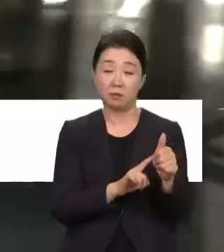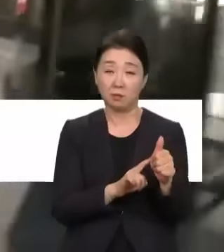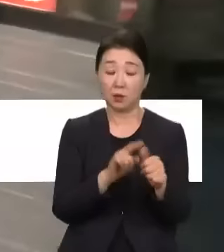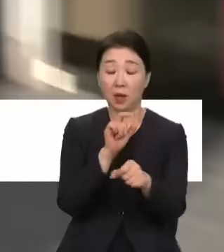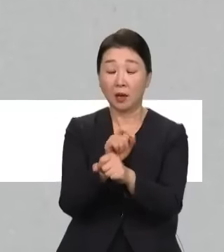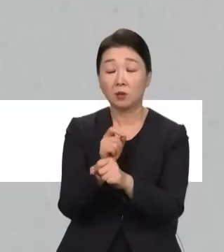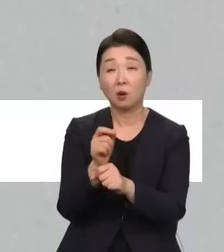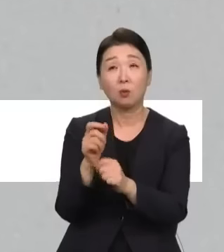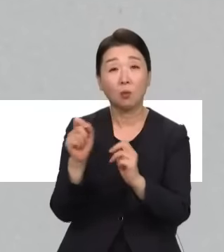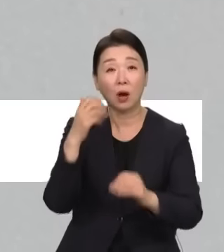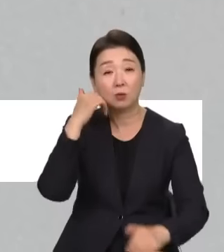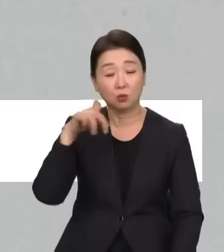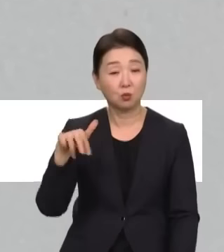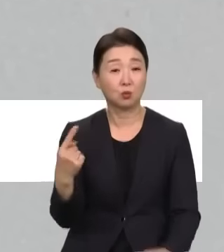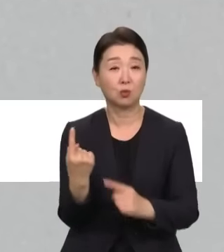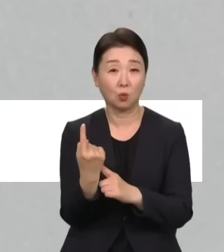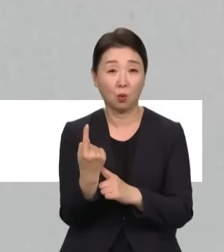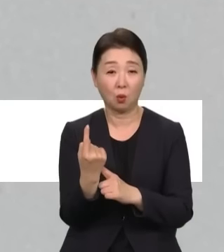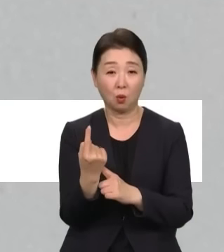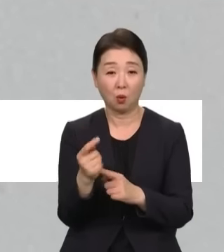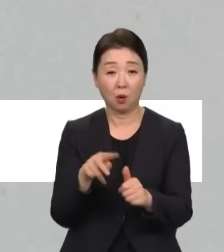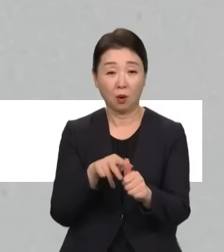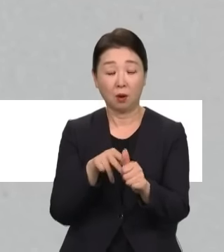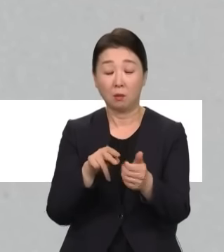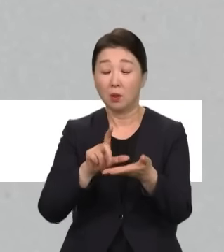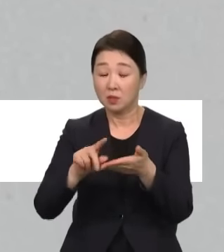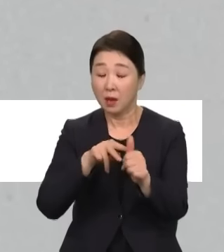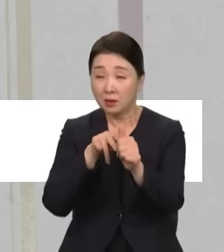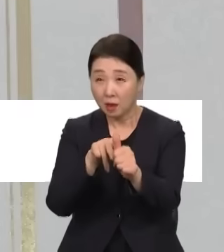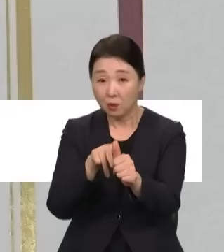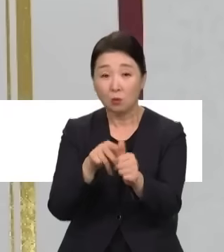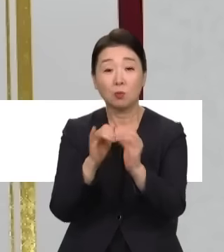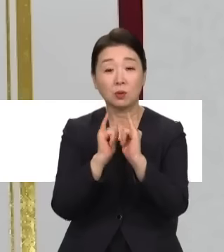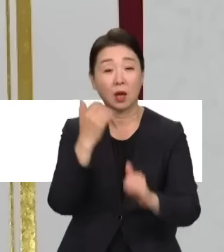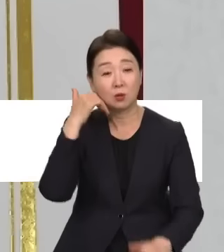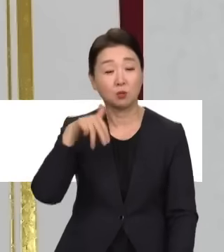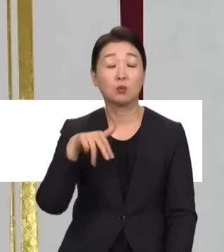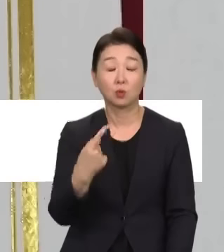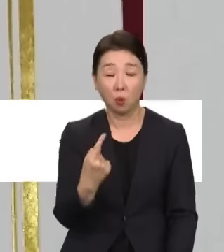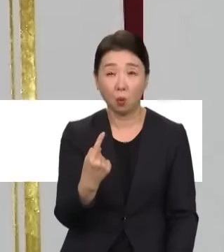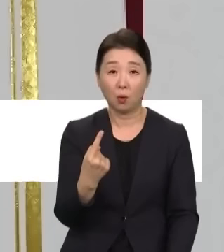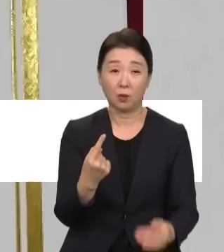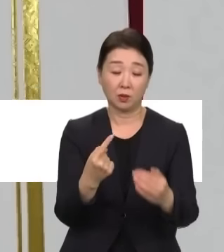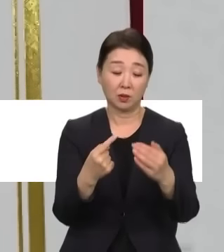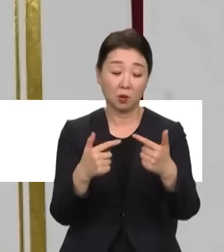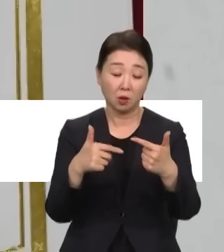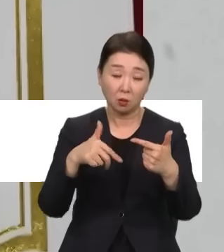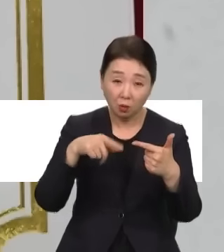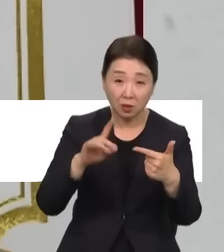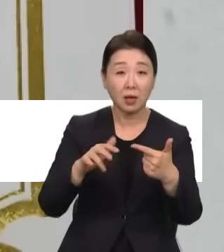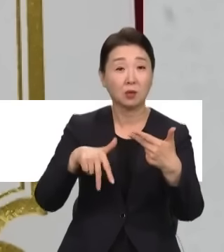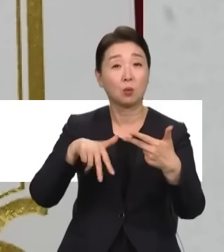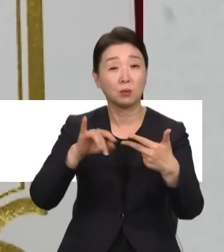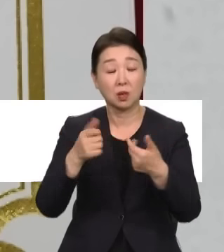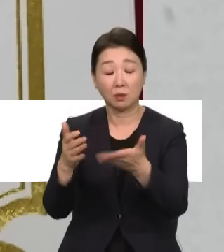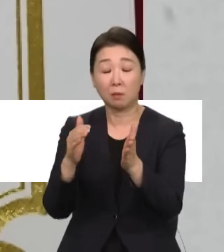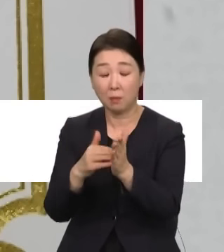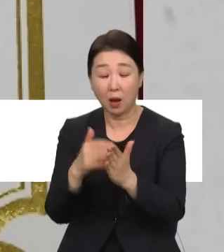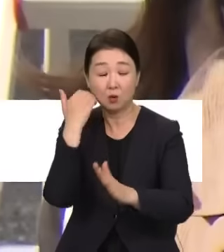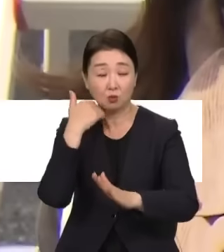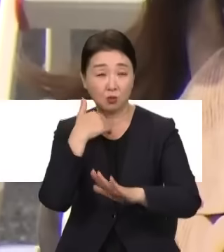씨, 지방선거 예비 후보자 배모 씨 등 6~7명의 이력서를 전달했고 일부는 실제 임명장을 받았다는